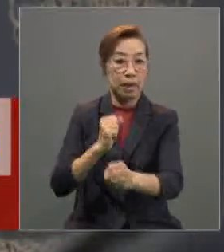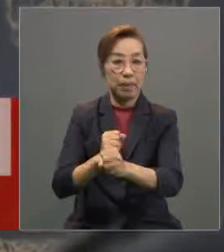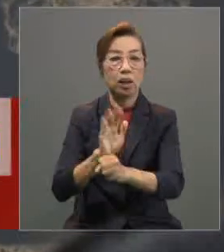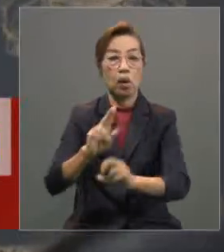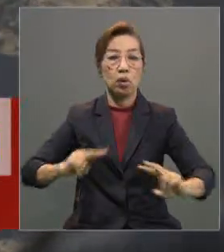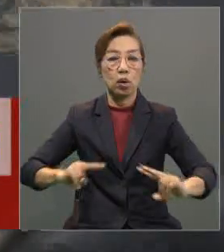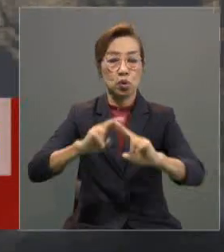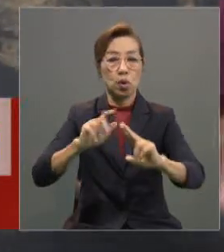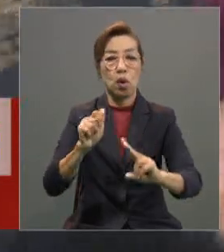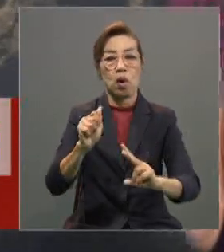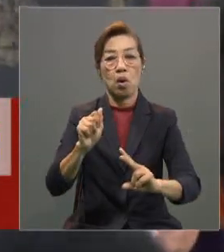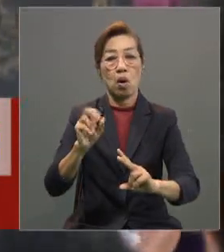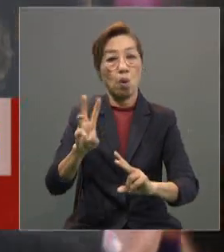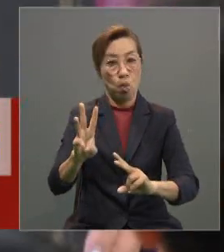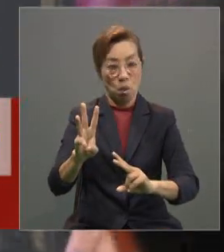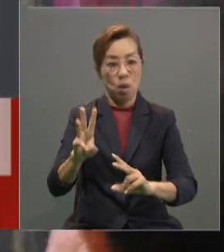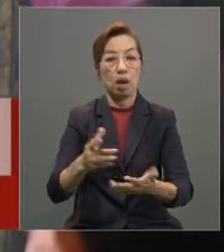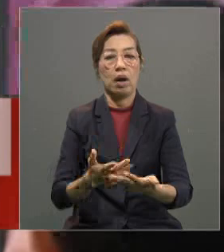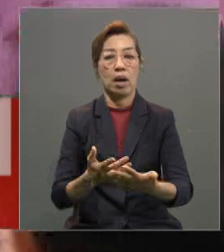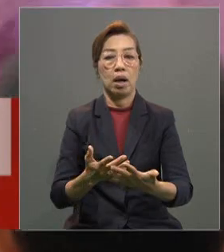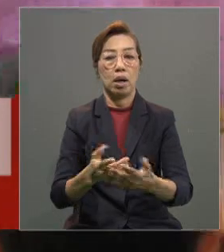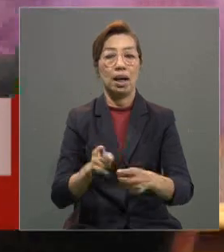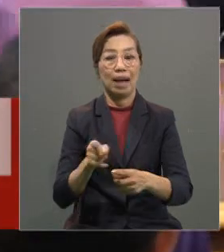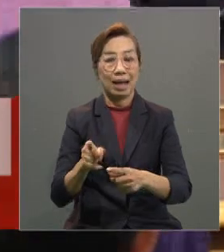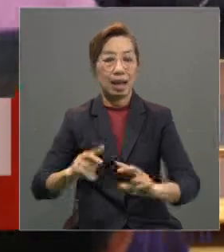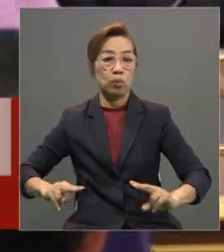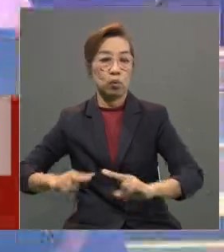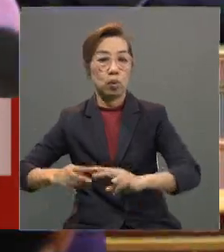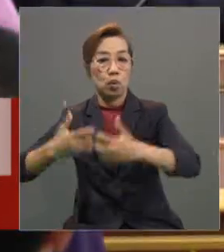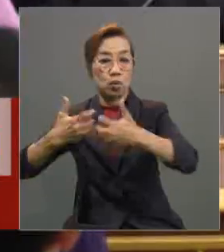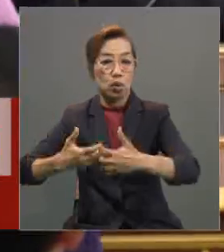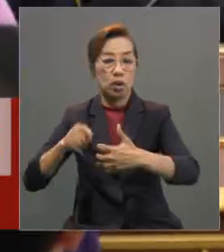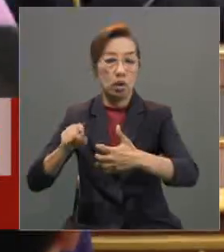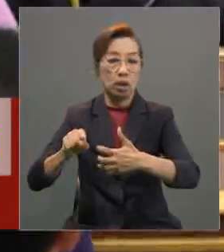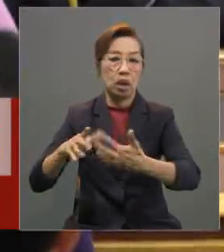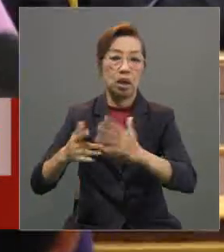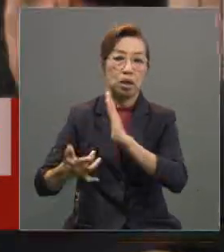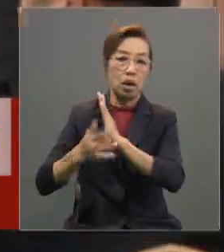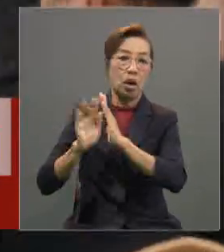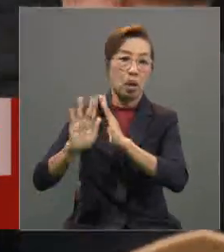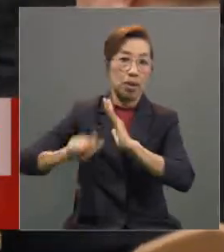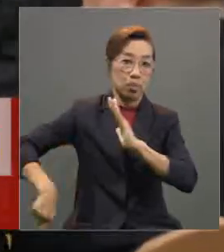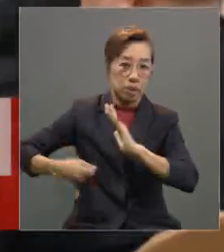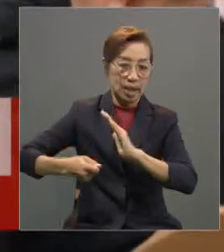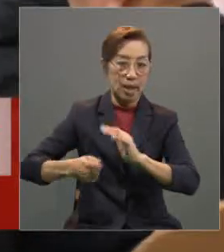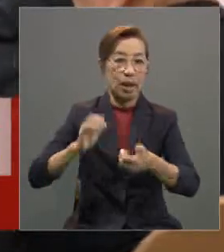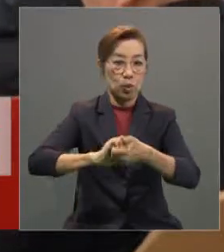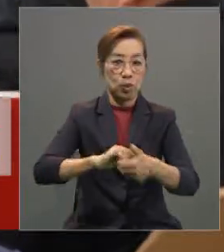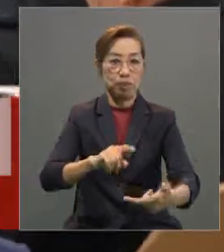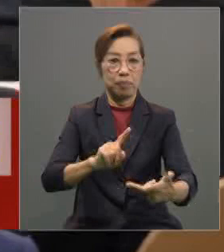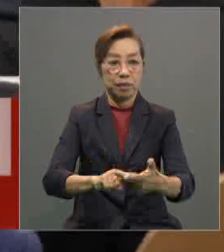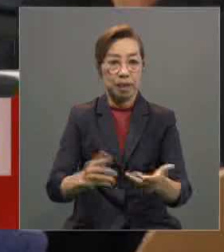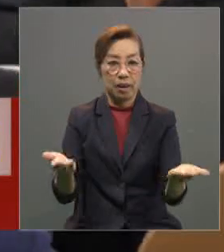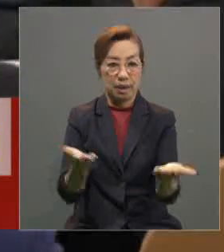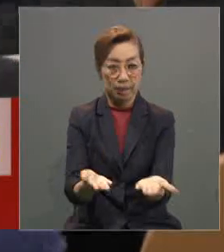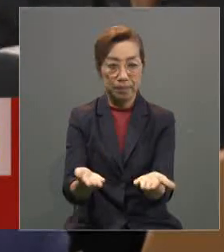อุดมศึกษาวิทยาศาสตร์วิจัยและนวัตกรรมกับกระทรวงอุตสาหกรรมวิทยาศาสตร์เทคโนโลยีและนวัตกรรมกัมพูชาบันทึกความเข้า